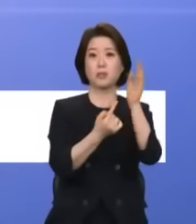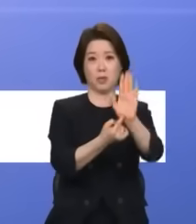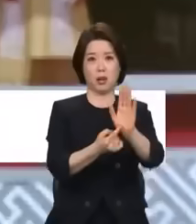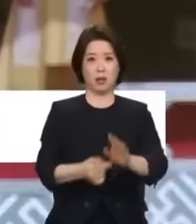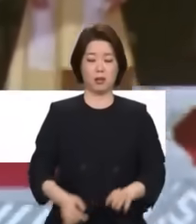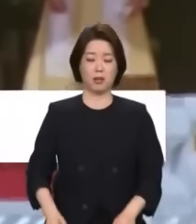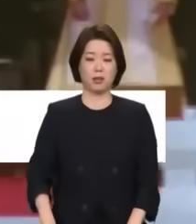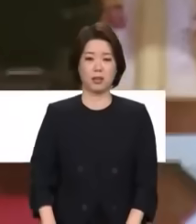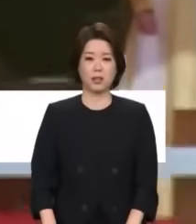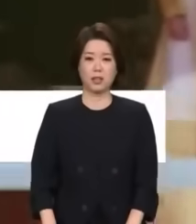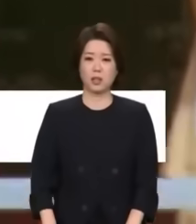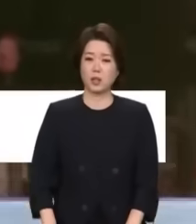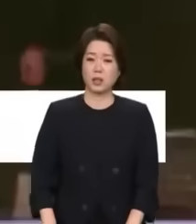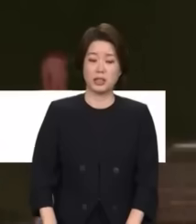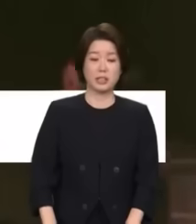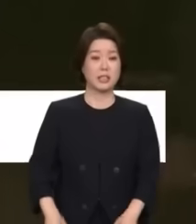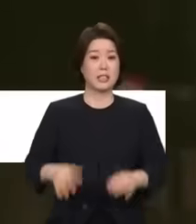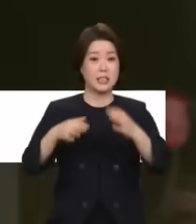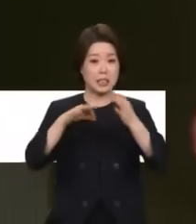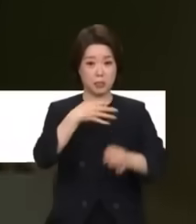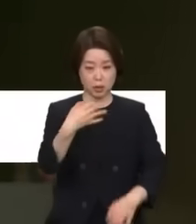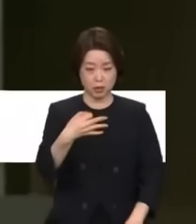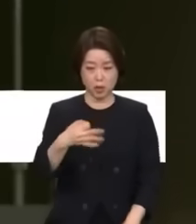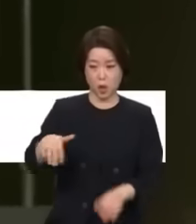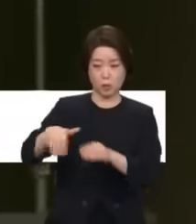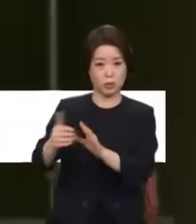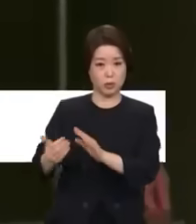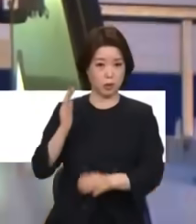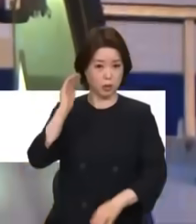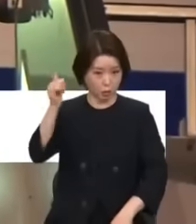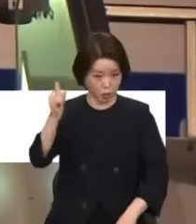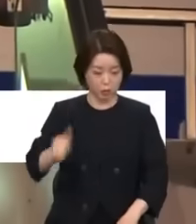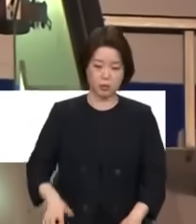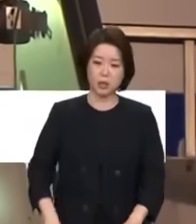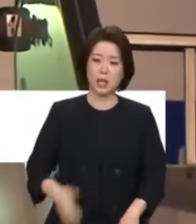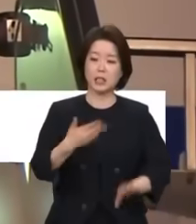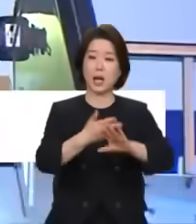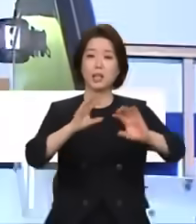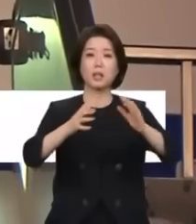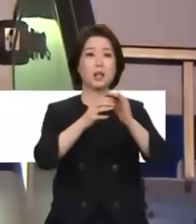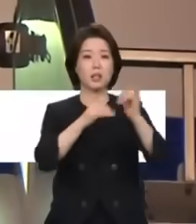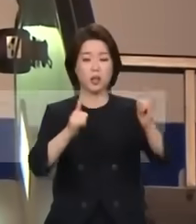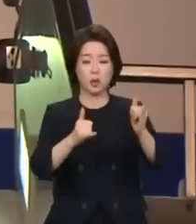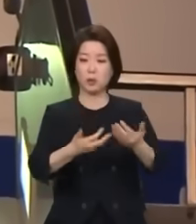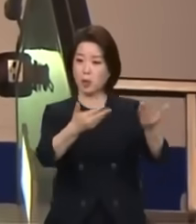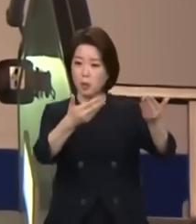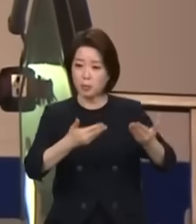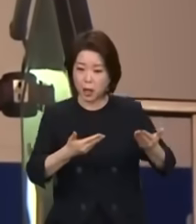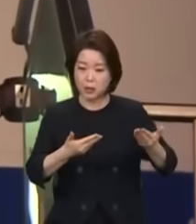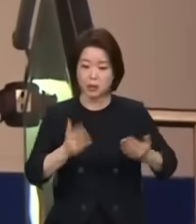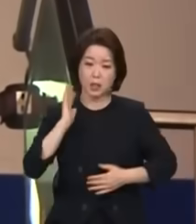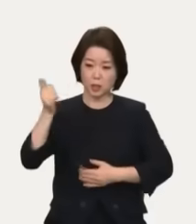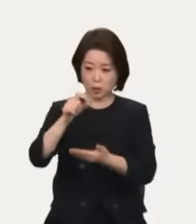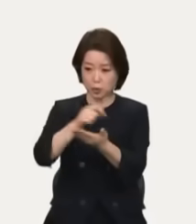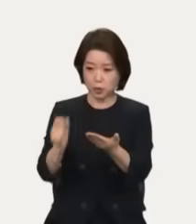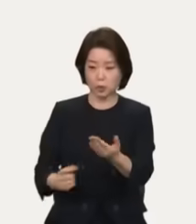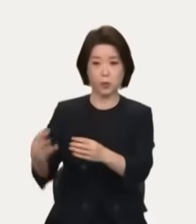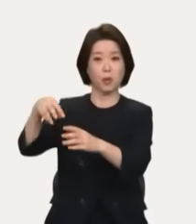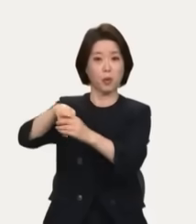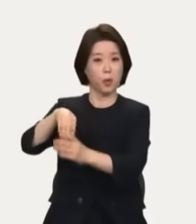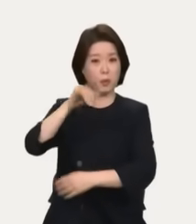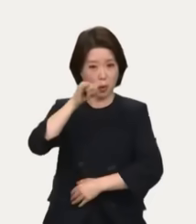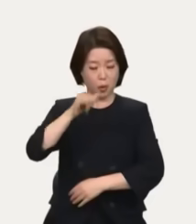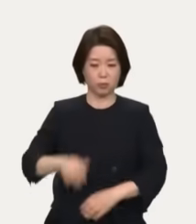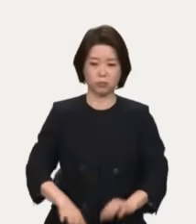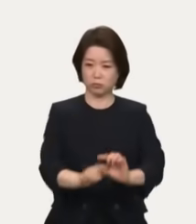파악됐습니다. 김영삼, 문재인 전 대통령 등이 외국인에게 받은 가방도 대통령 기록물에 포함됐던 겁니다. 복수의